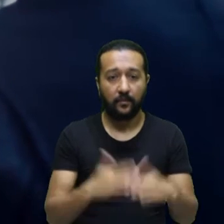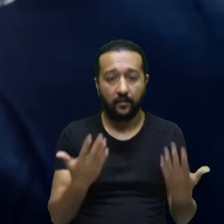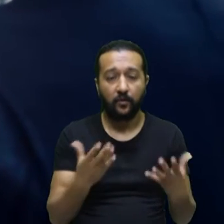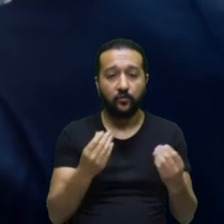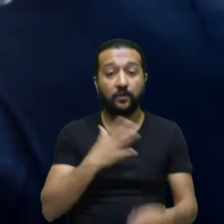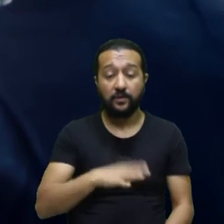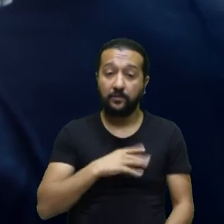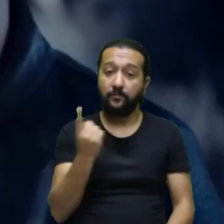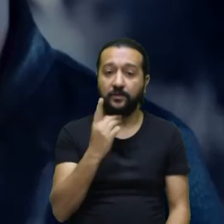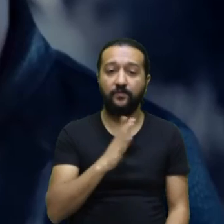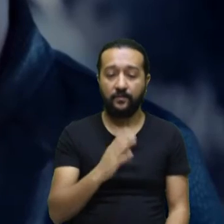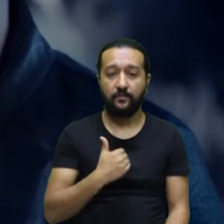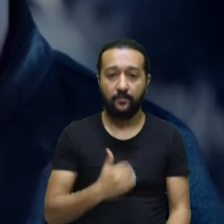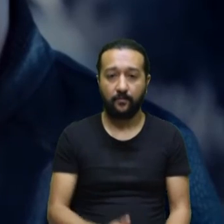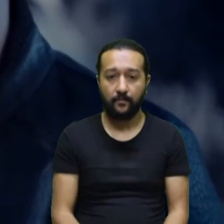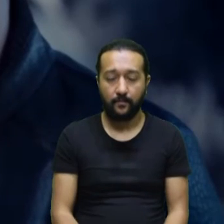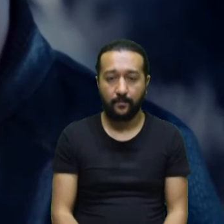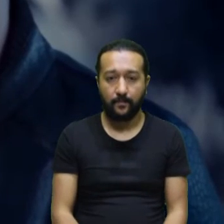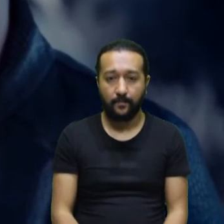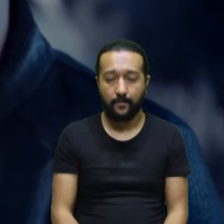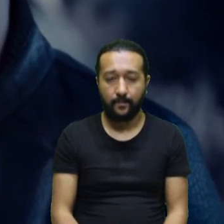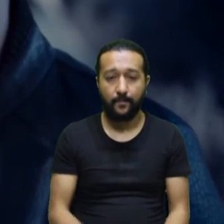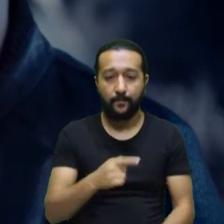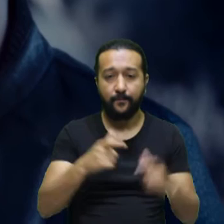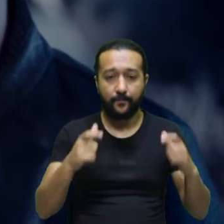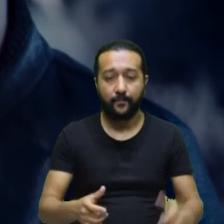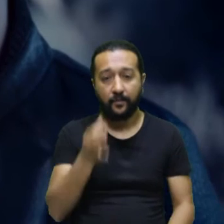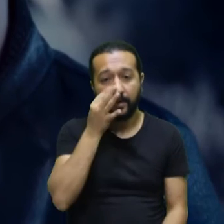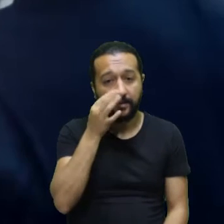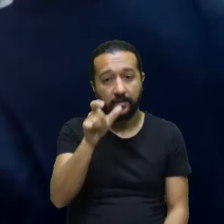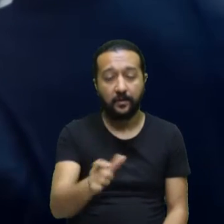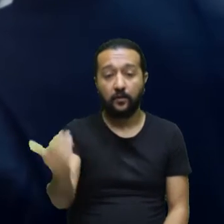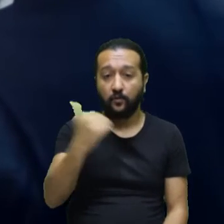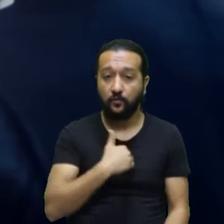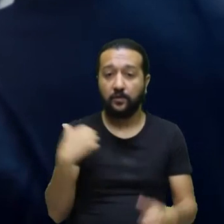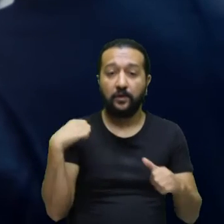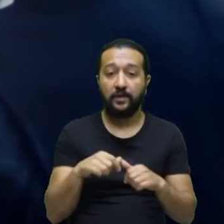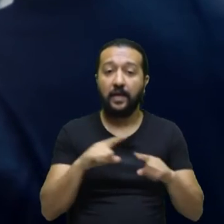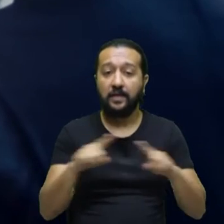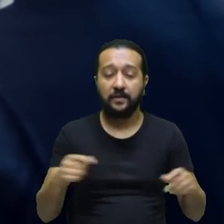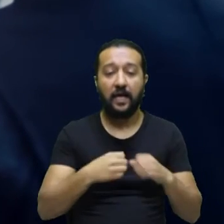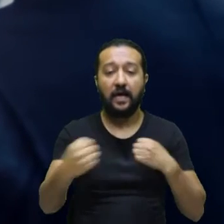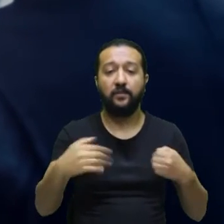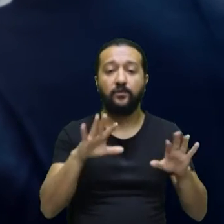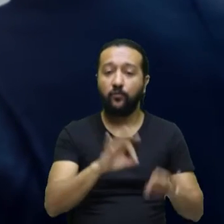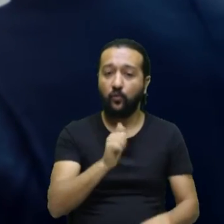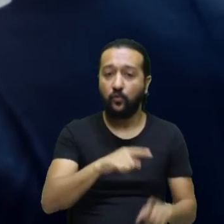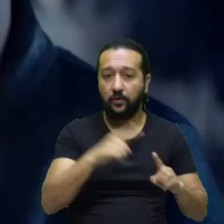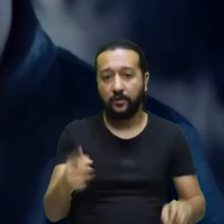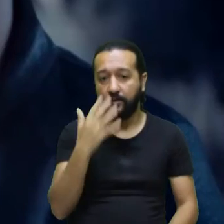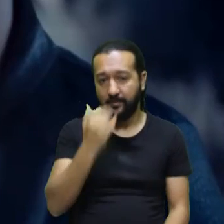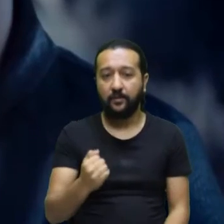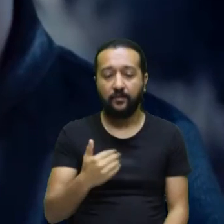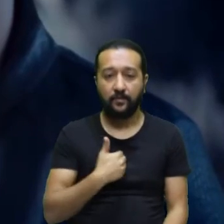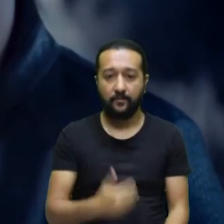Ama daha çok istediğim bir şey var. Burada hasretle senin döneceğin ve bir daha asla ayrılmayacağımız o güne kadar